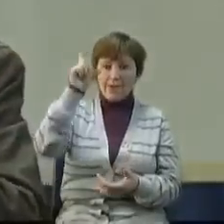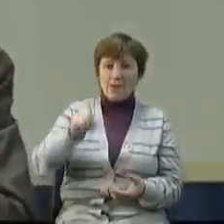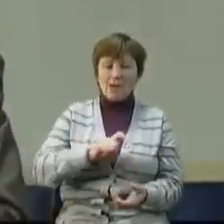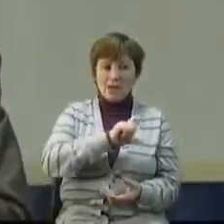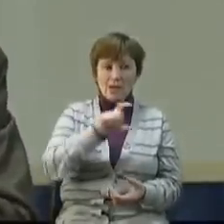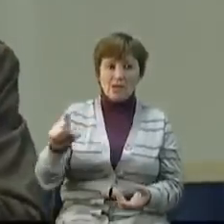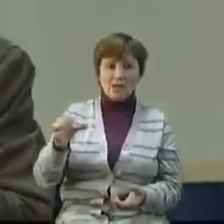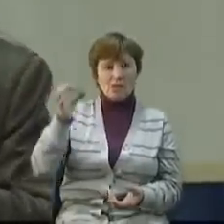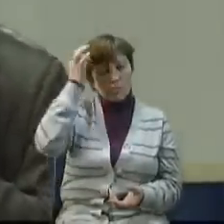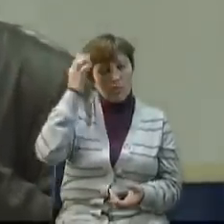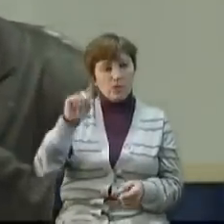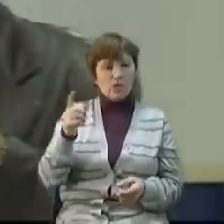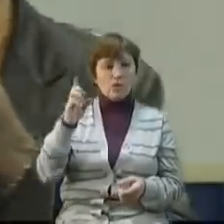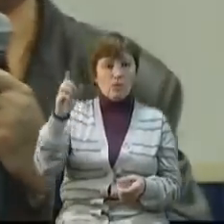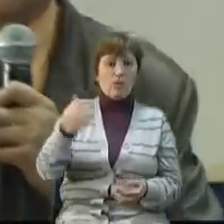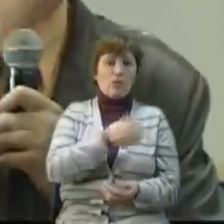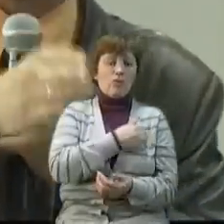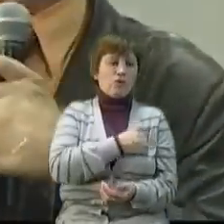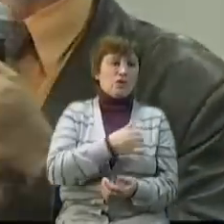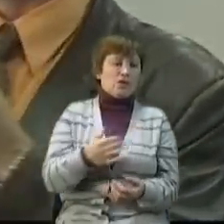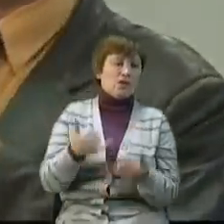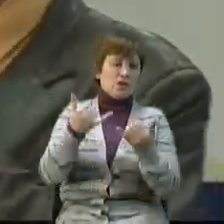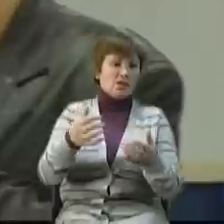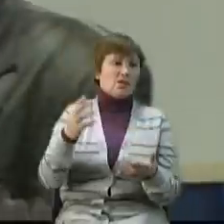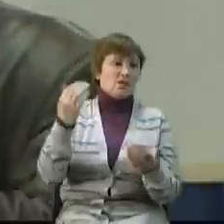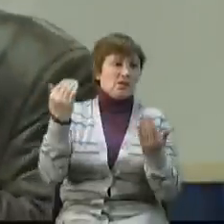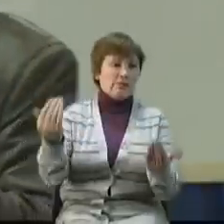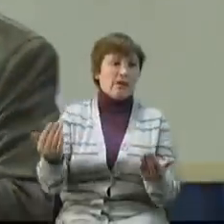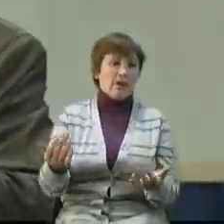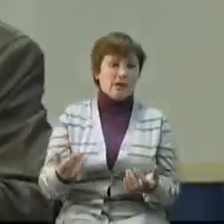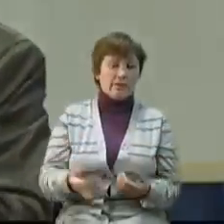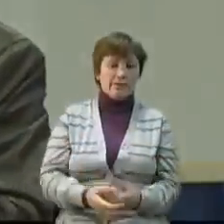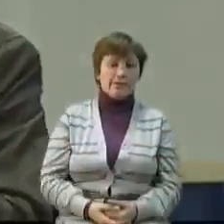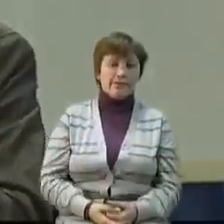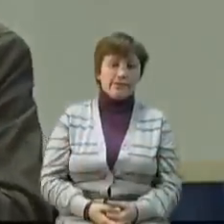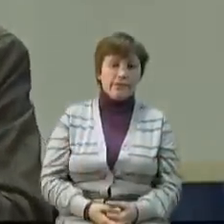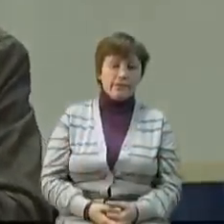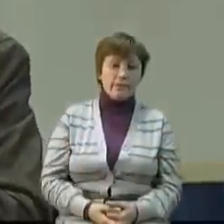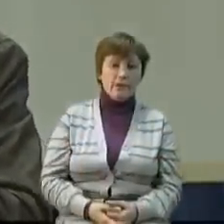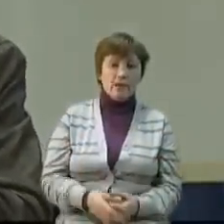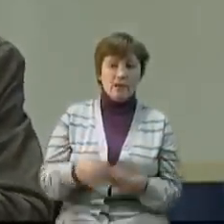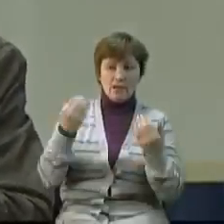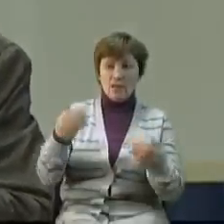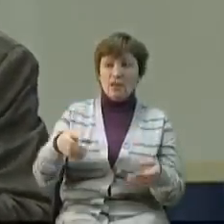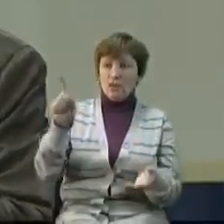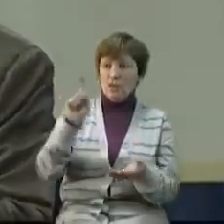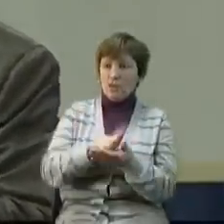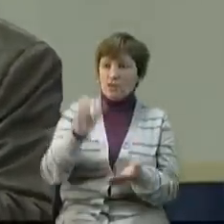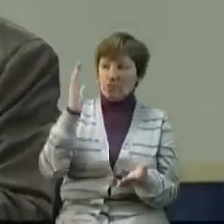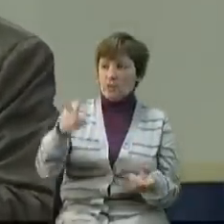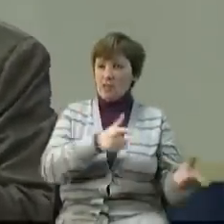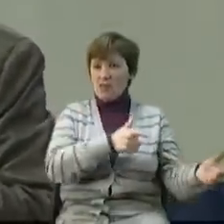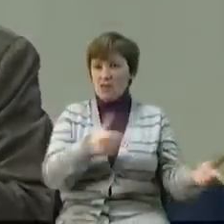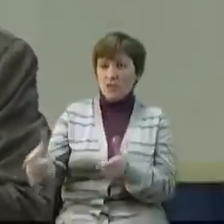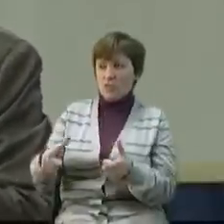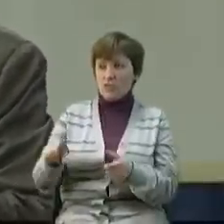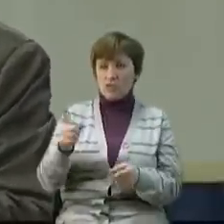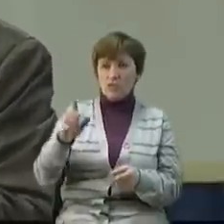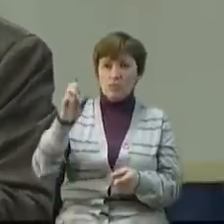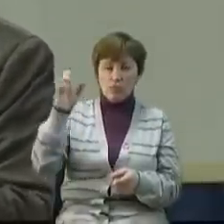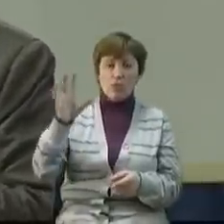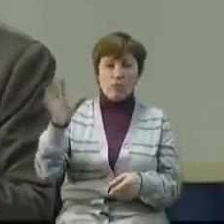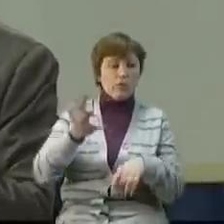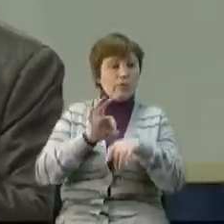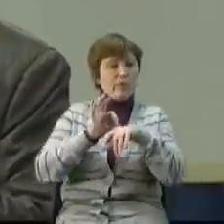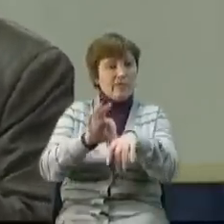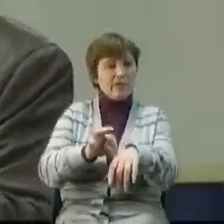как христианин, когда ты идешь, когда ты придешь ко Христу, ты должен быть готов, что Бог будет проводить и научать тебя, чтобы отделить все